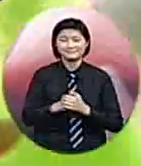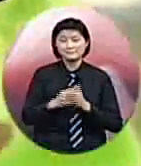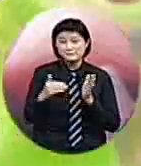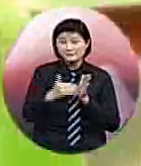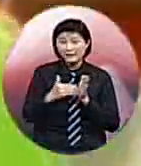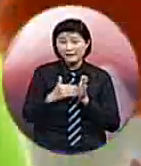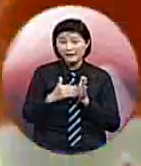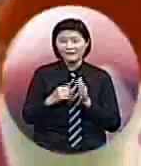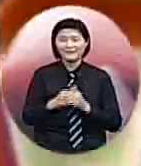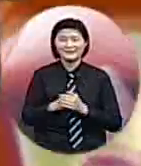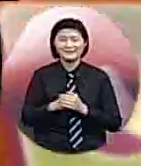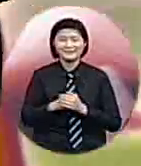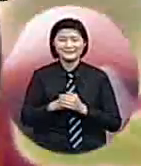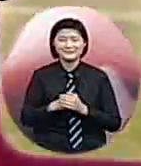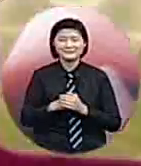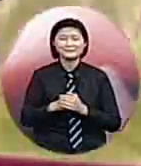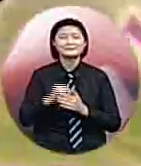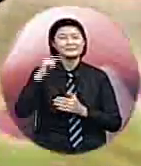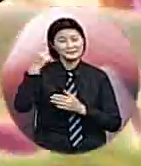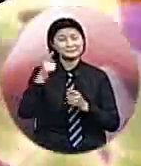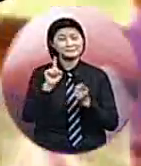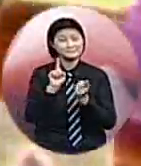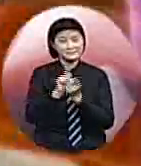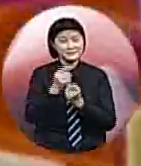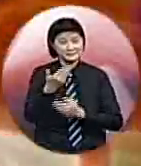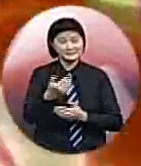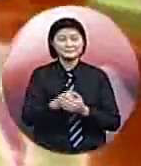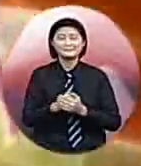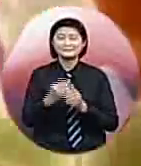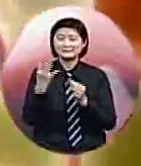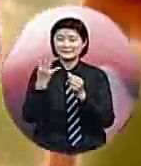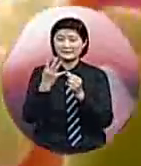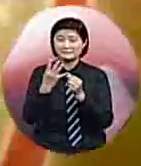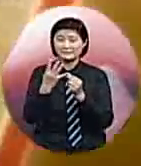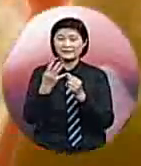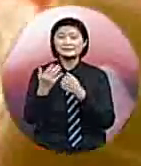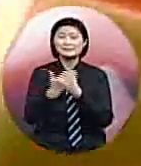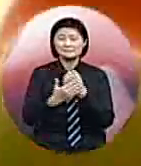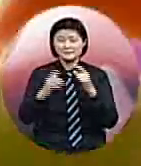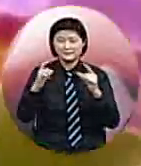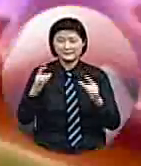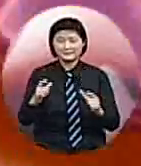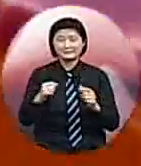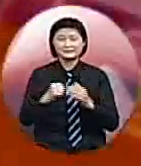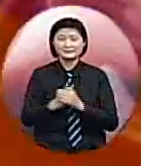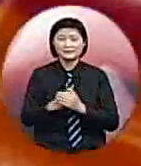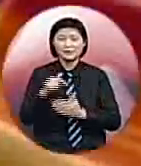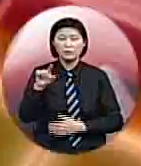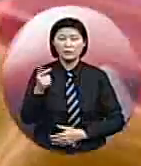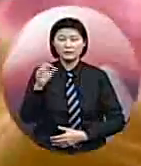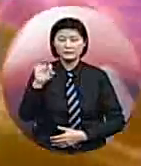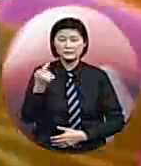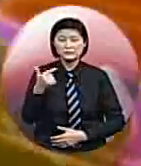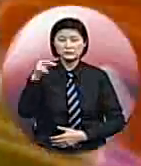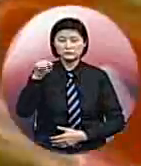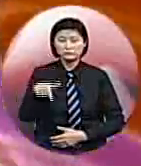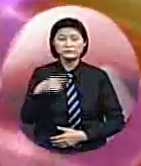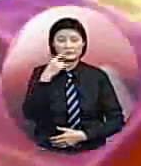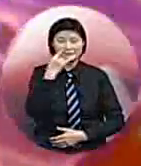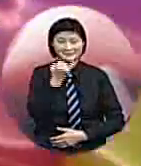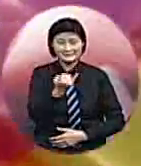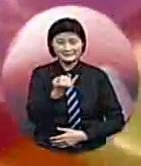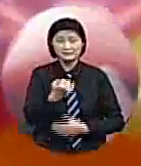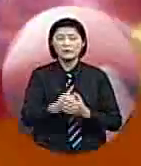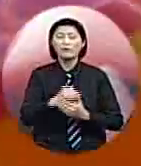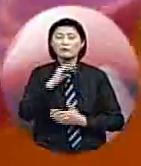끝이에요? 네. 네. 자 이제 다음 분 예약 참가자분 만나요. 네 번째 부인의 서울 은평구로 네. 갑니다. 권은숙 어머니시다. 네.